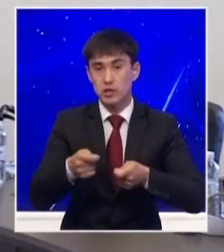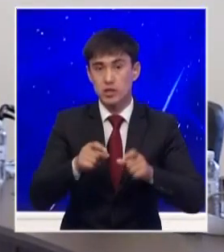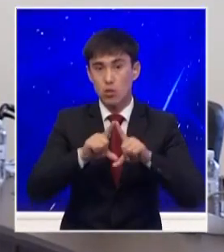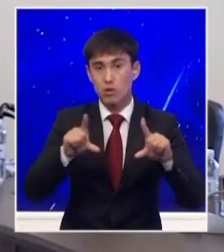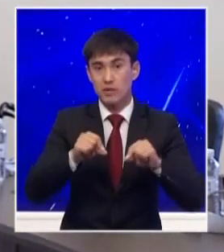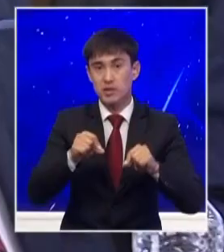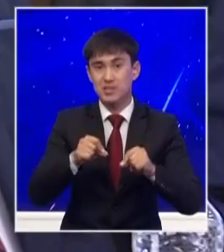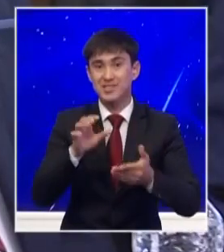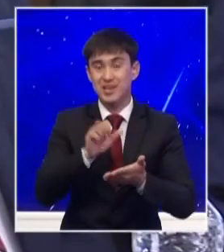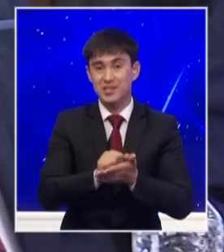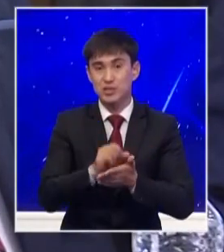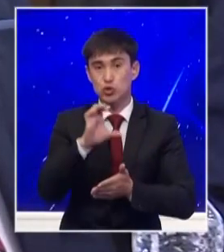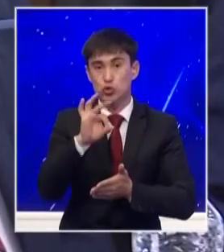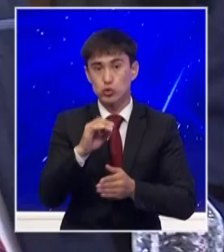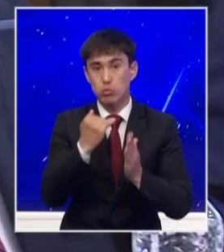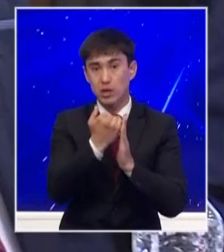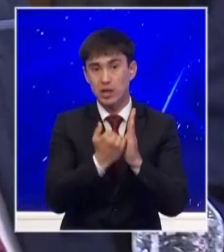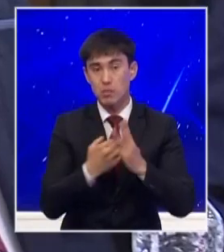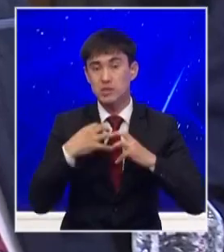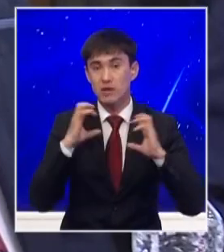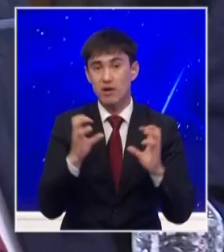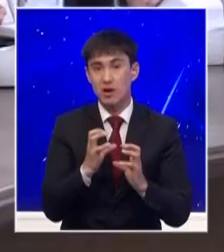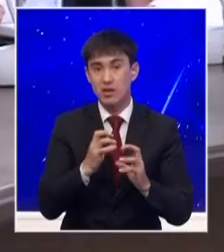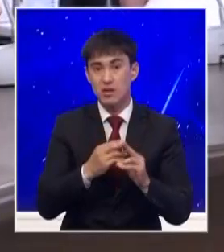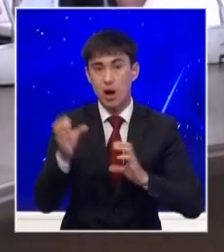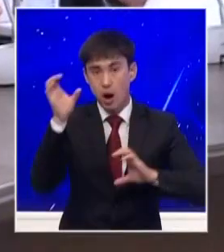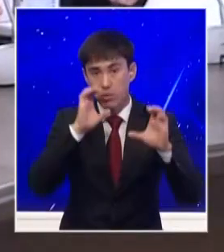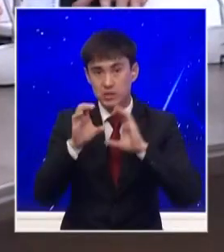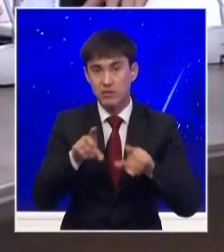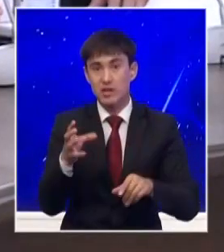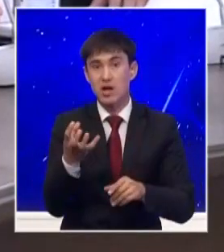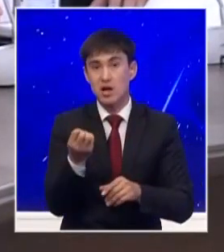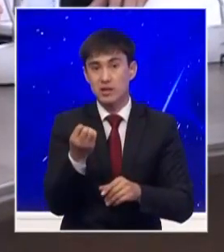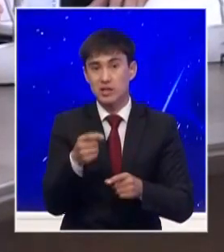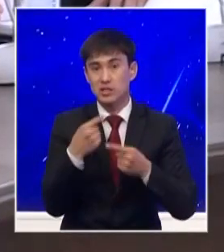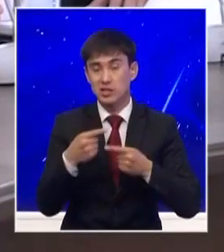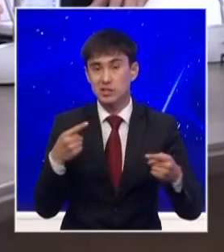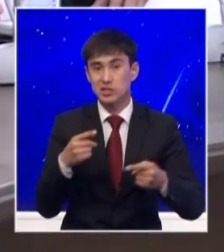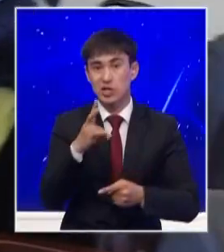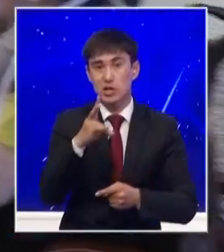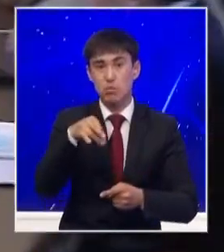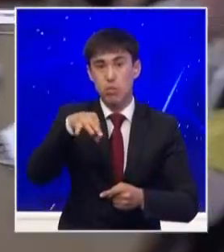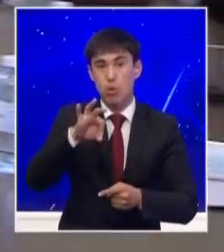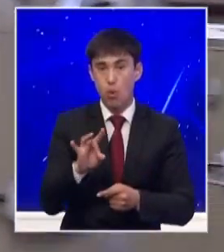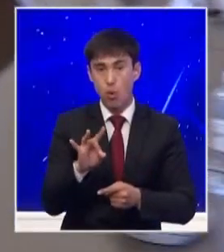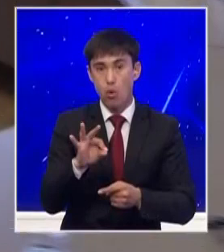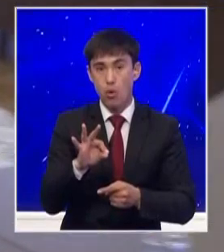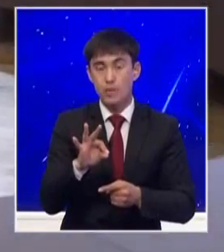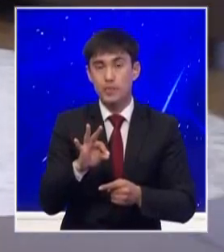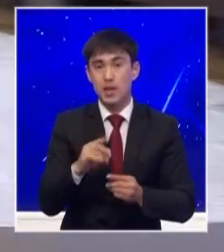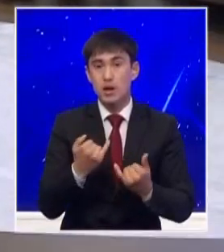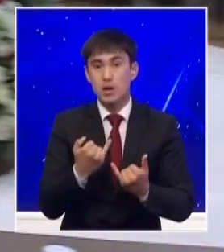управления координации занятости и соцпрограмм здравоохранения и образования, а также различных